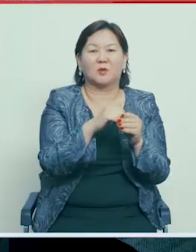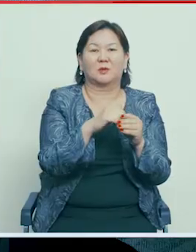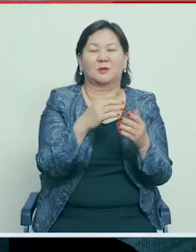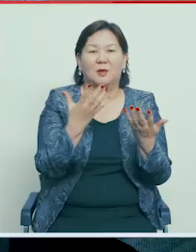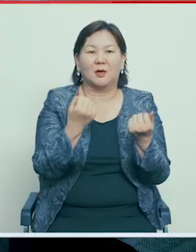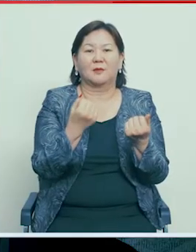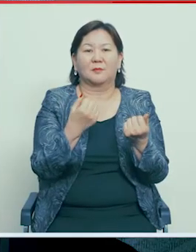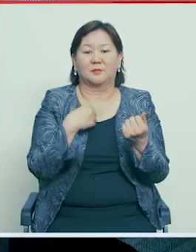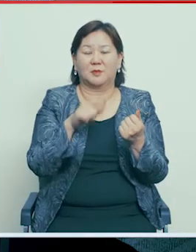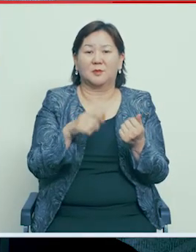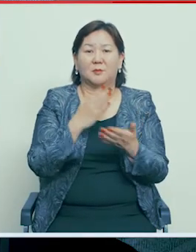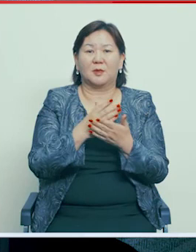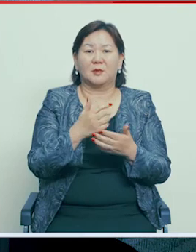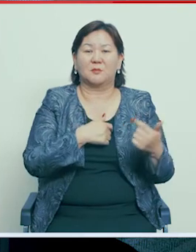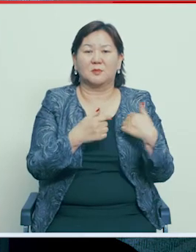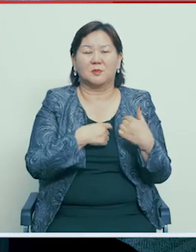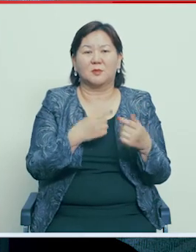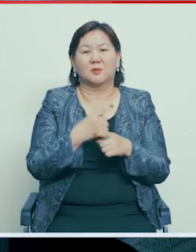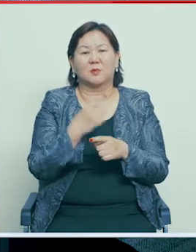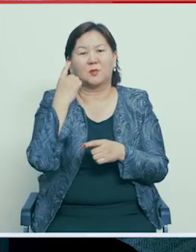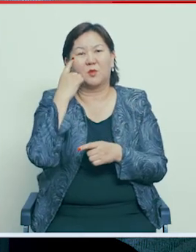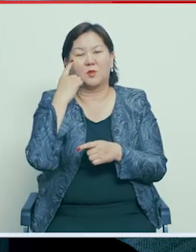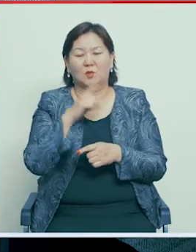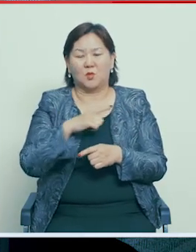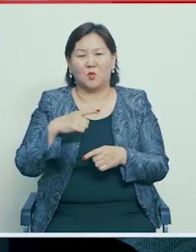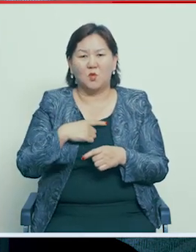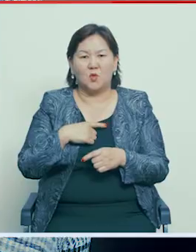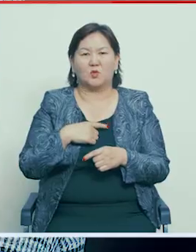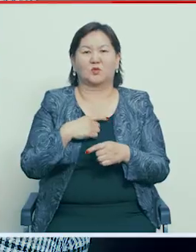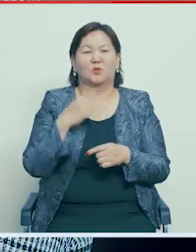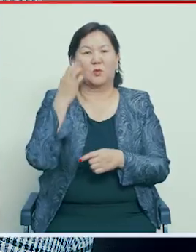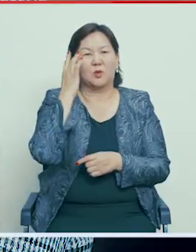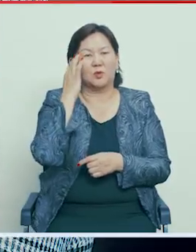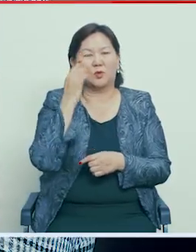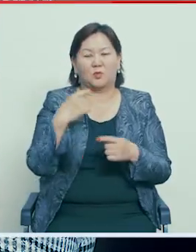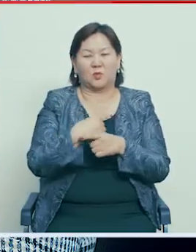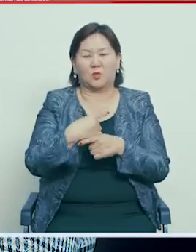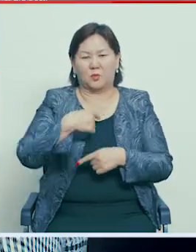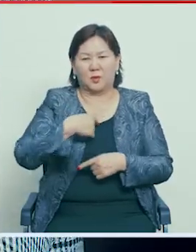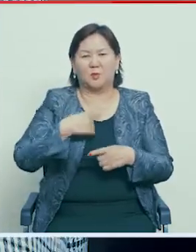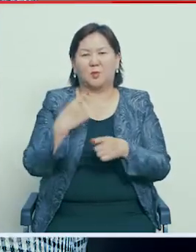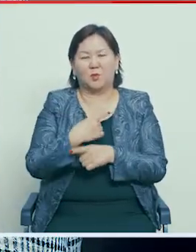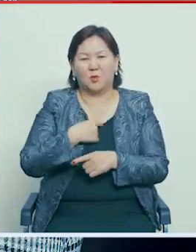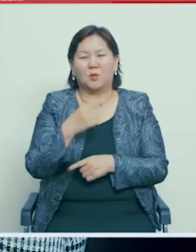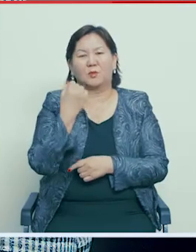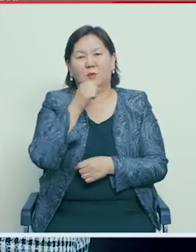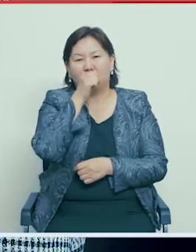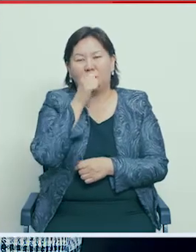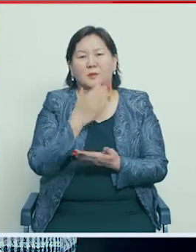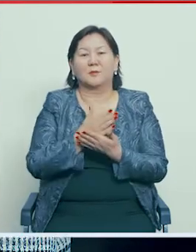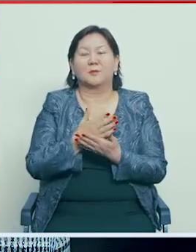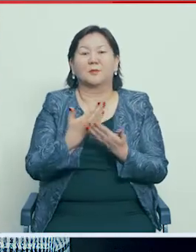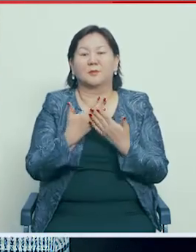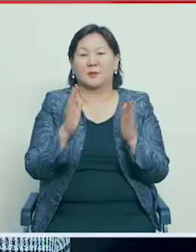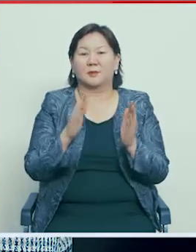ирэл гаргахын тулд би энэ бас эмзэглэх миний буруу юм байна гэж сүлдээ би бүр өөртөө одоо буруугаа өгөл хүүгээ одоо ингээд нээлттэй байлгахын тулд их